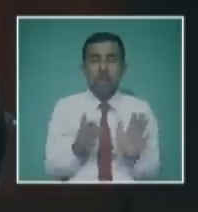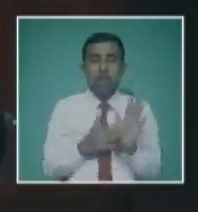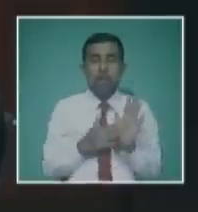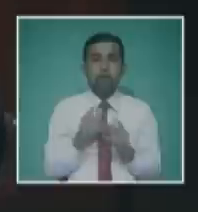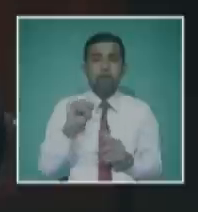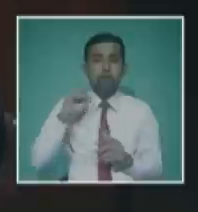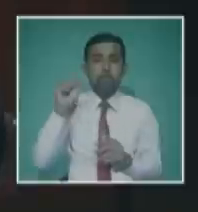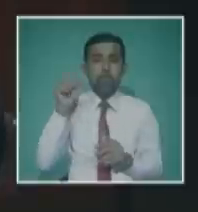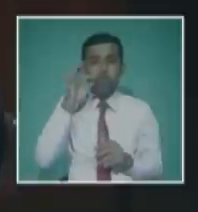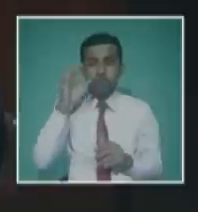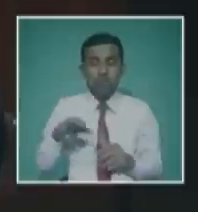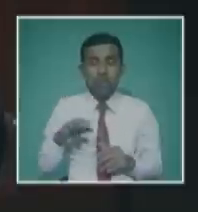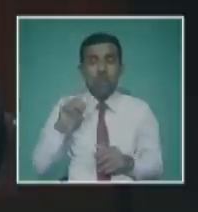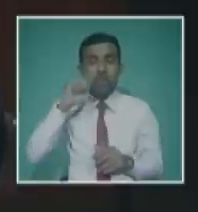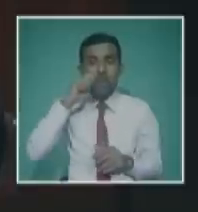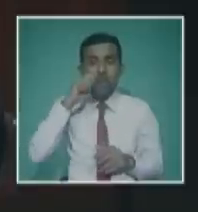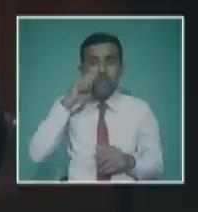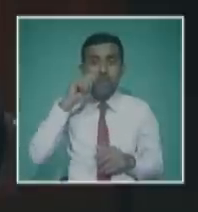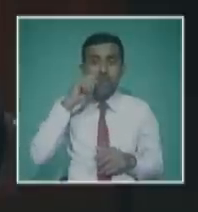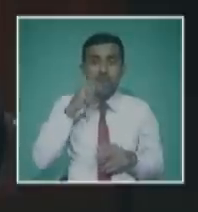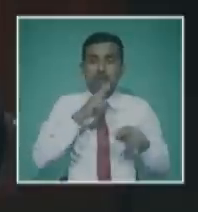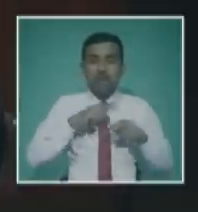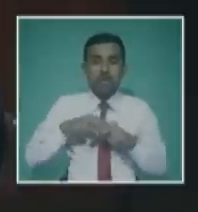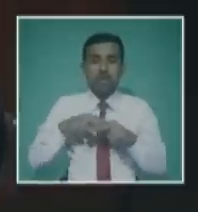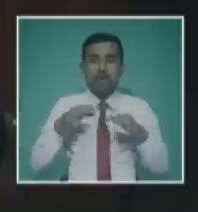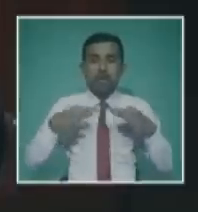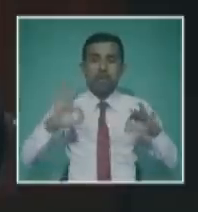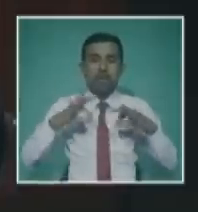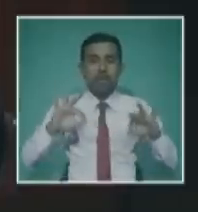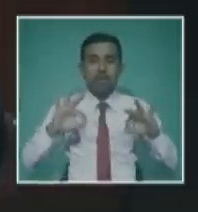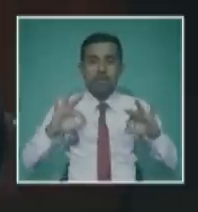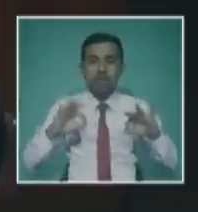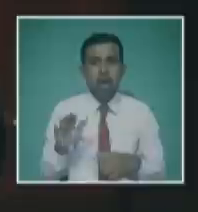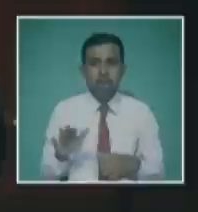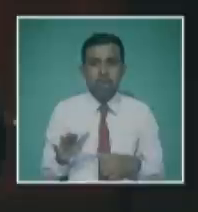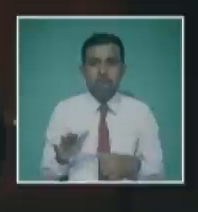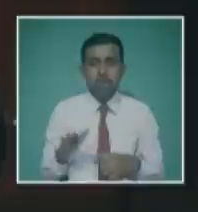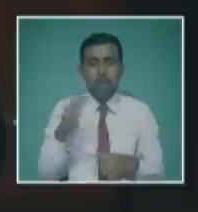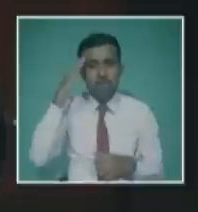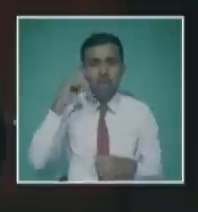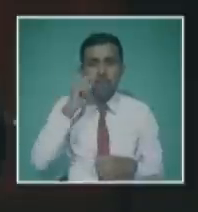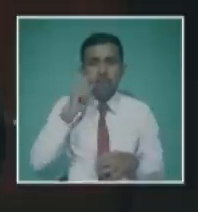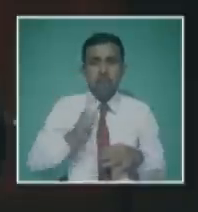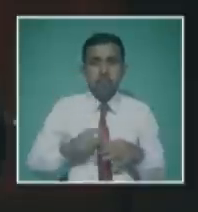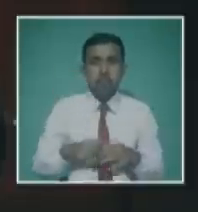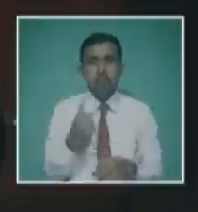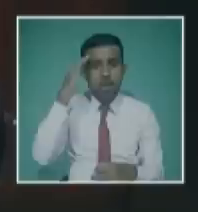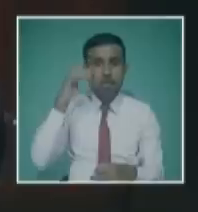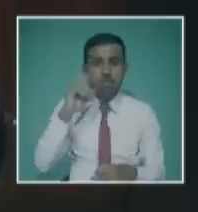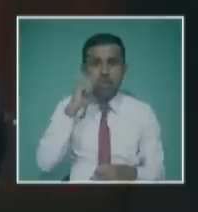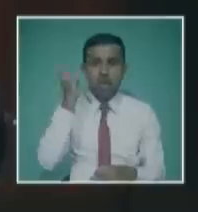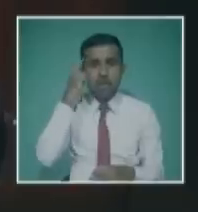සහ ඒ අයගේ අප්පච්චි බාපොච්චිලා සහ ගජමිතුරන්ව නිදොස් කොට නිදහස් කරනවා අපිට පේර නිසා දෙමව්පියෝ ප්‍රශ්න දෙකකට මැදි වෙලා